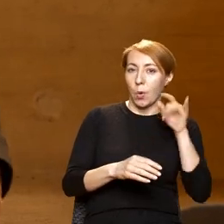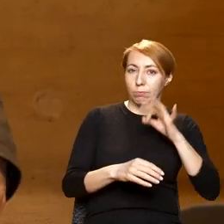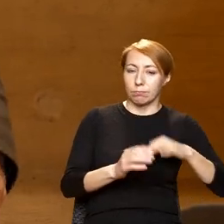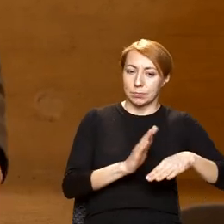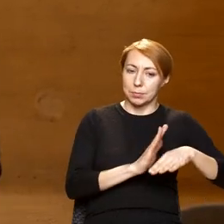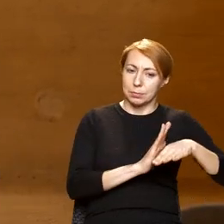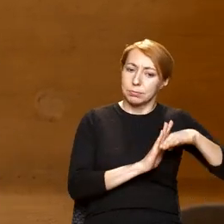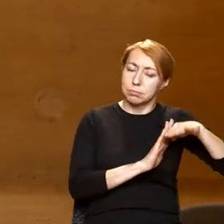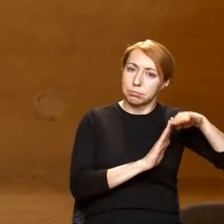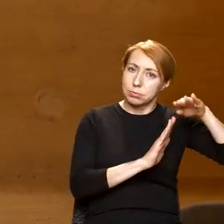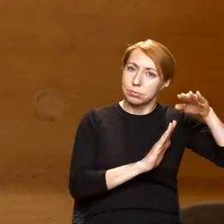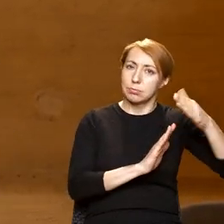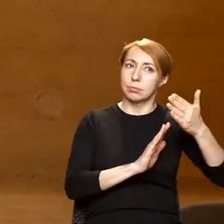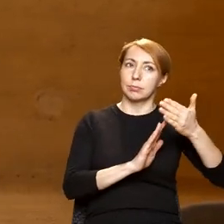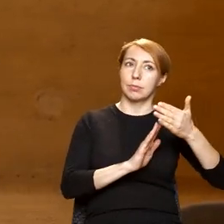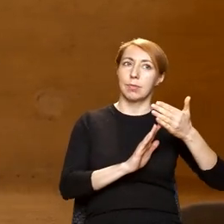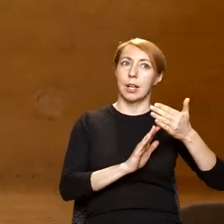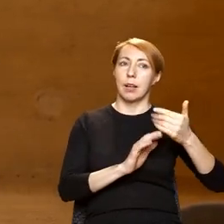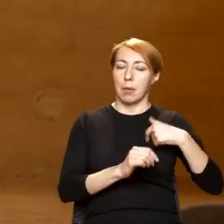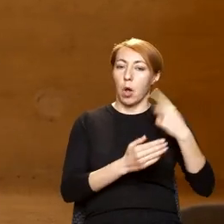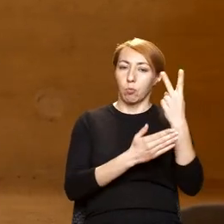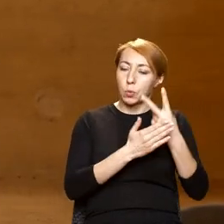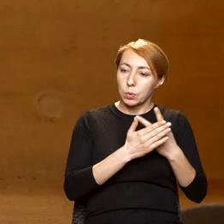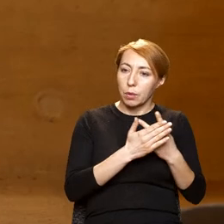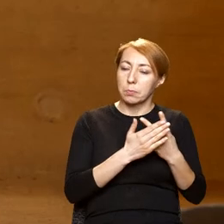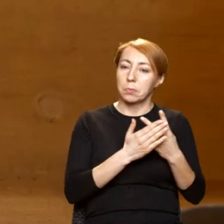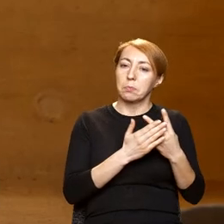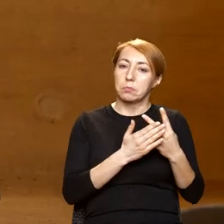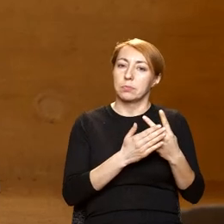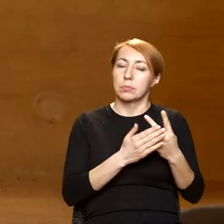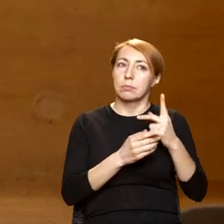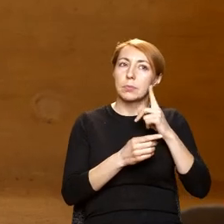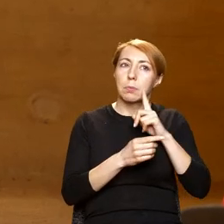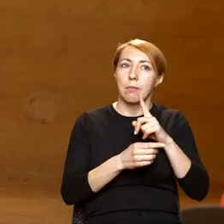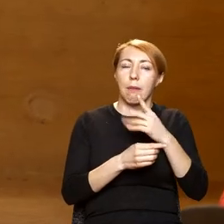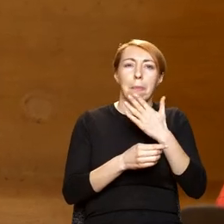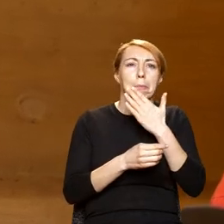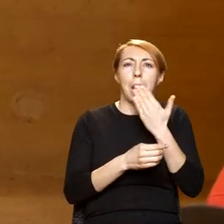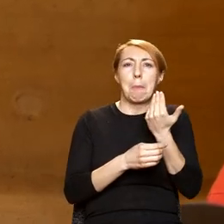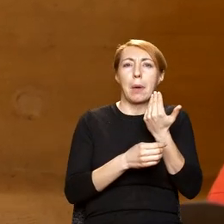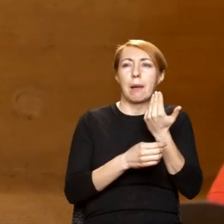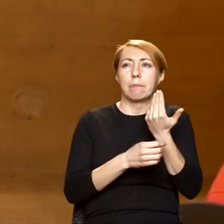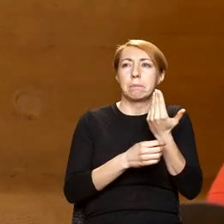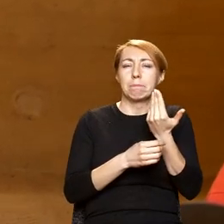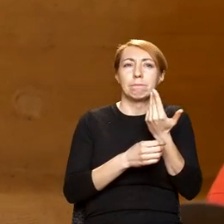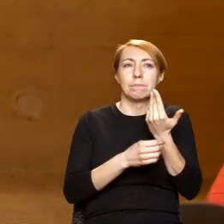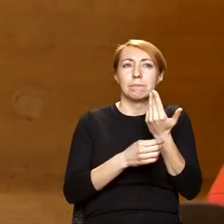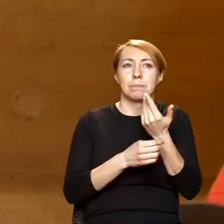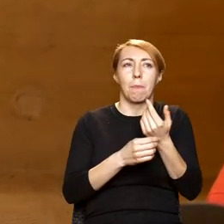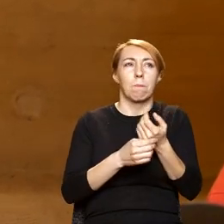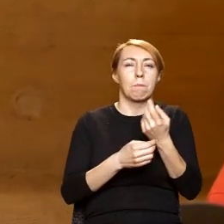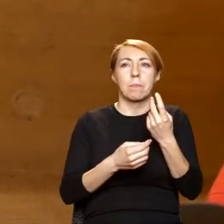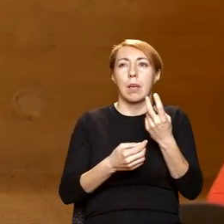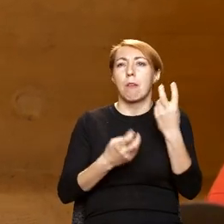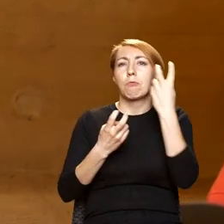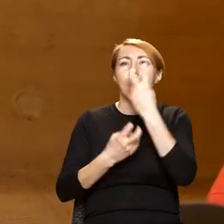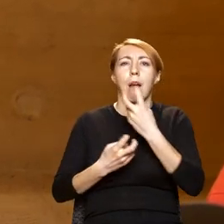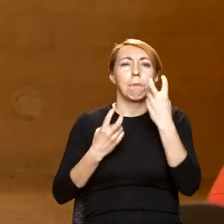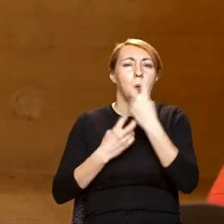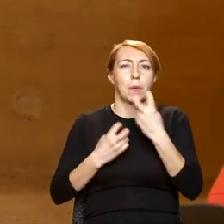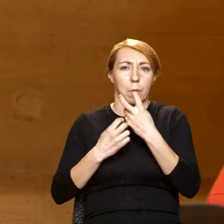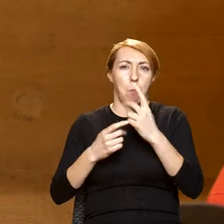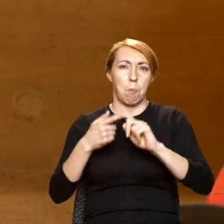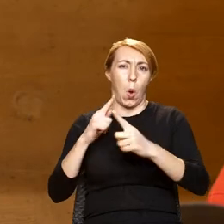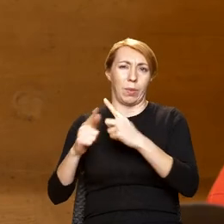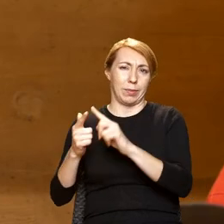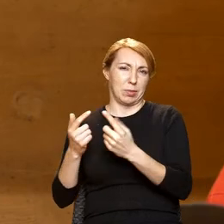tak wnikliwie jak pani profesor, to właściwie nie ma specjalnych śladów jakiejś fascynacji wielką polityką. No są